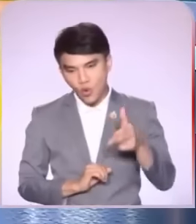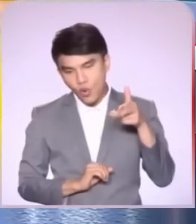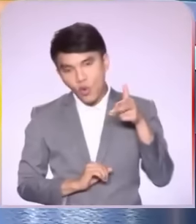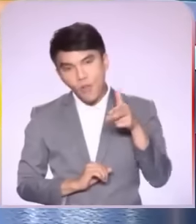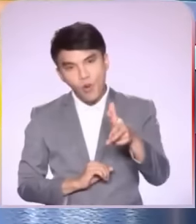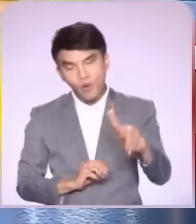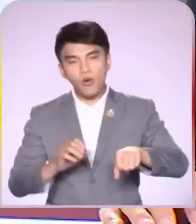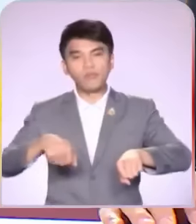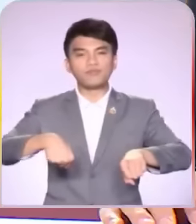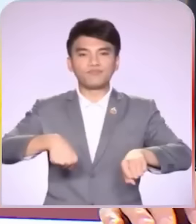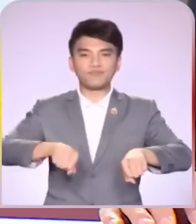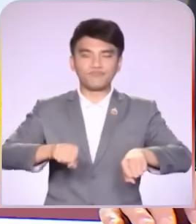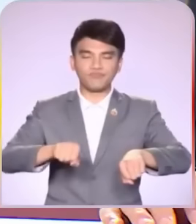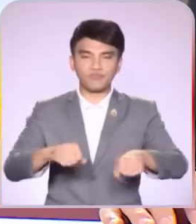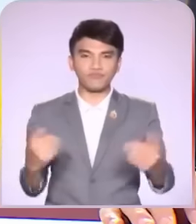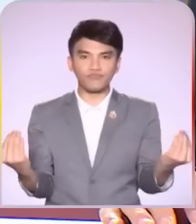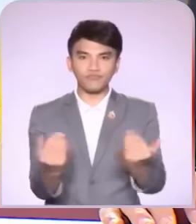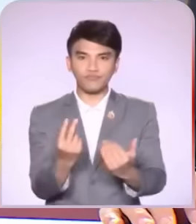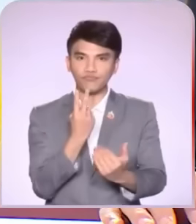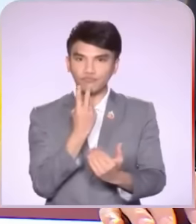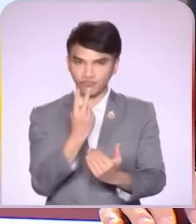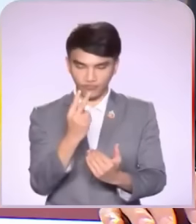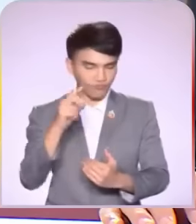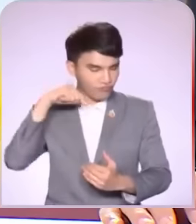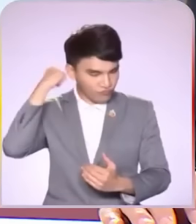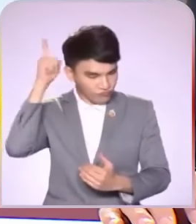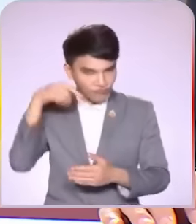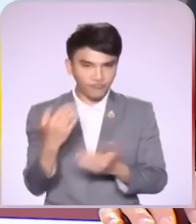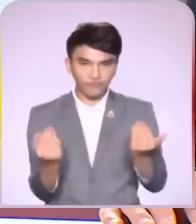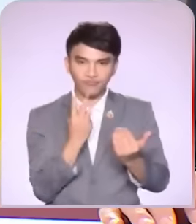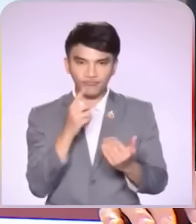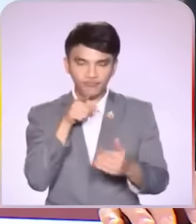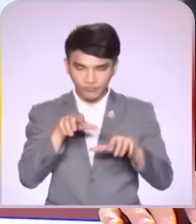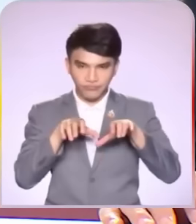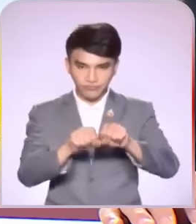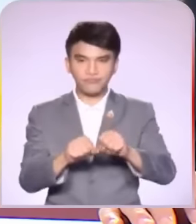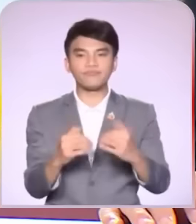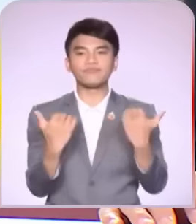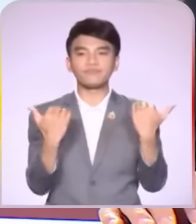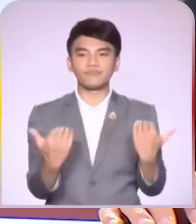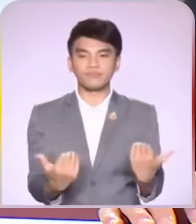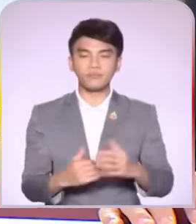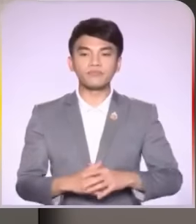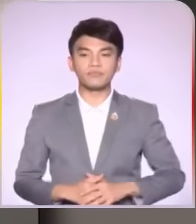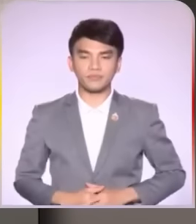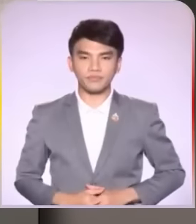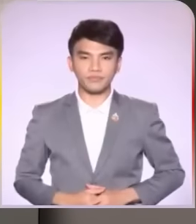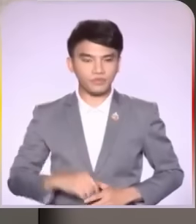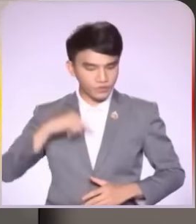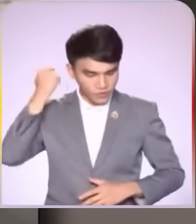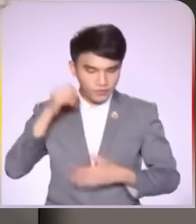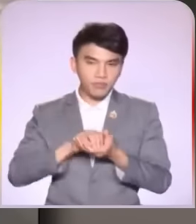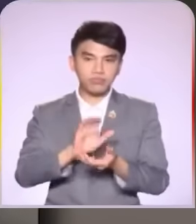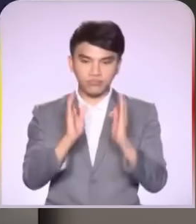เลยวินรถจักรยานยนต์ต่อหน้าลูกสาวนะคะตอนนี้มีการออกหมายจับชายคนนี้แล้วนะคะขณะเดียวกันภรรย